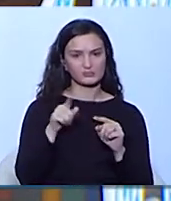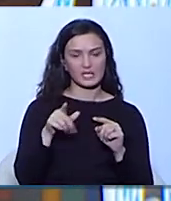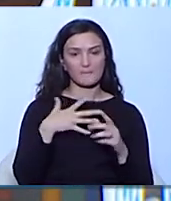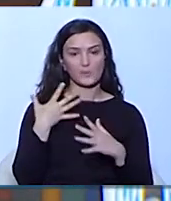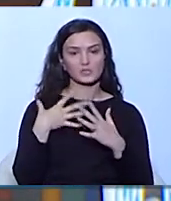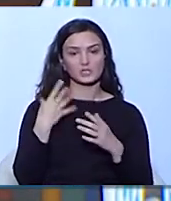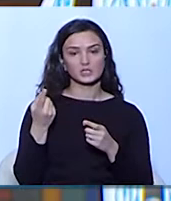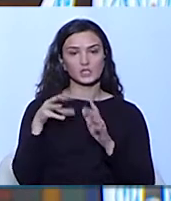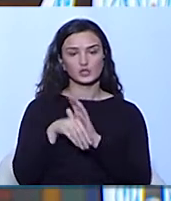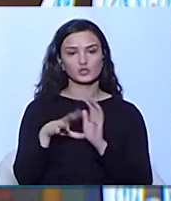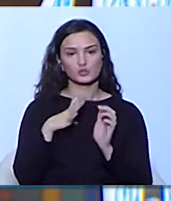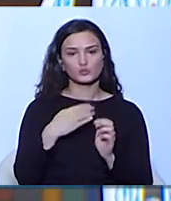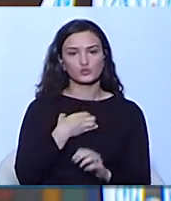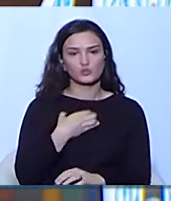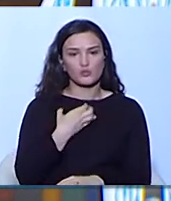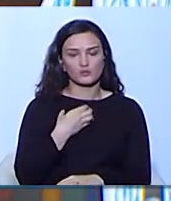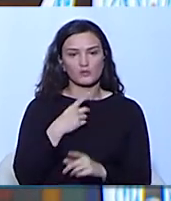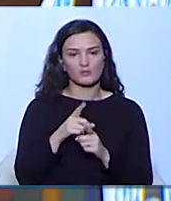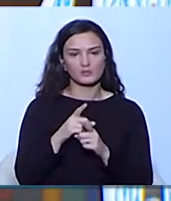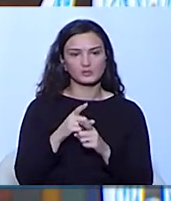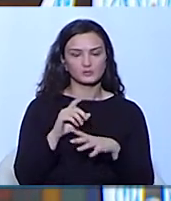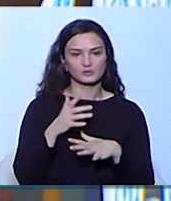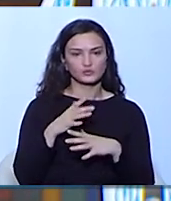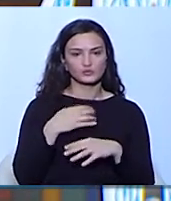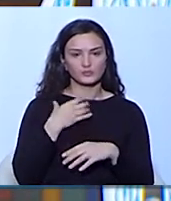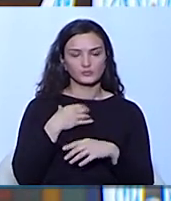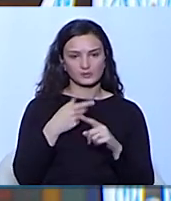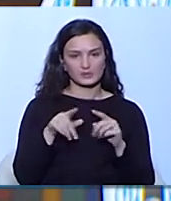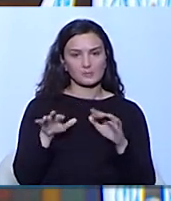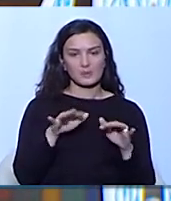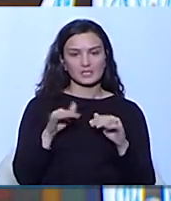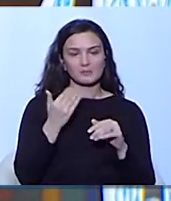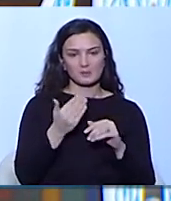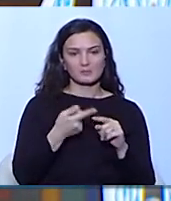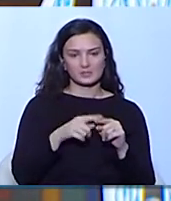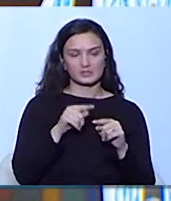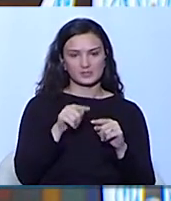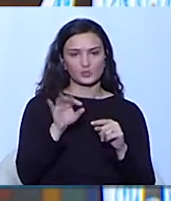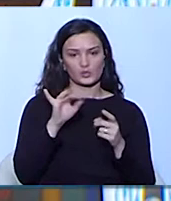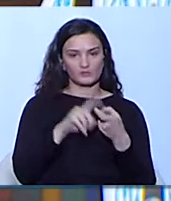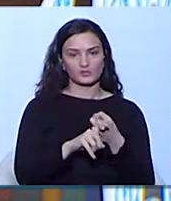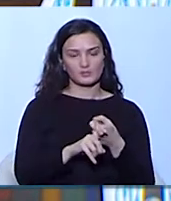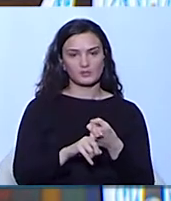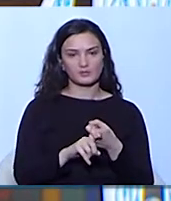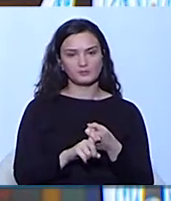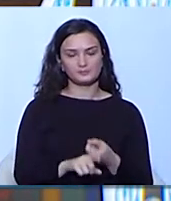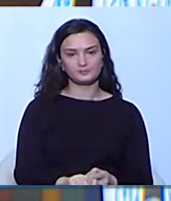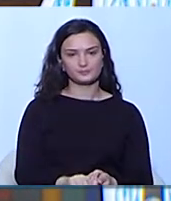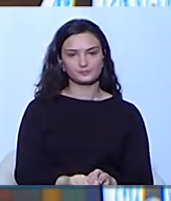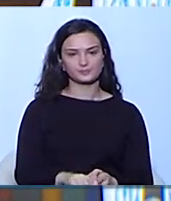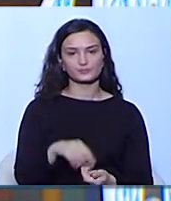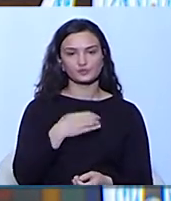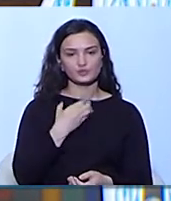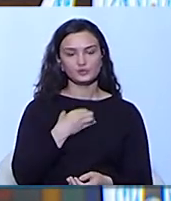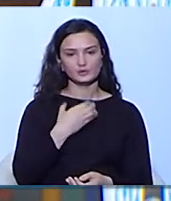ნაწილში შეიძლება იყოს შფოთვა, რომელიც ვთქვათ გარკვეული ქმედებების განხორციელებას უკავშირდება.